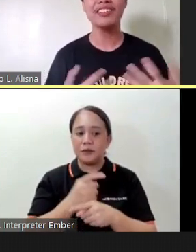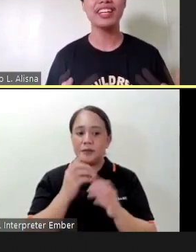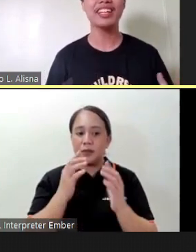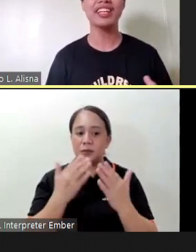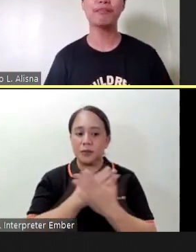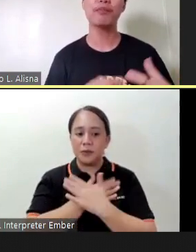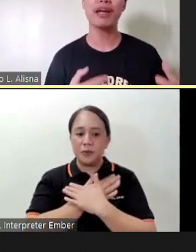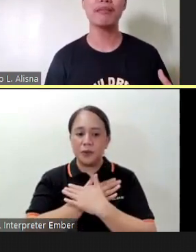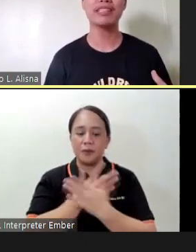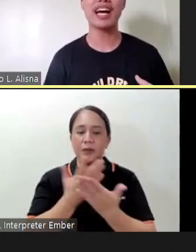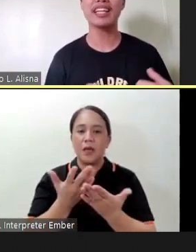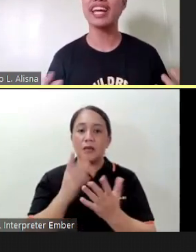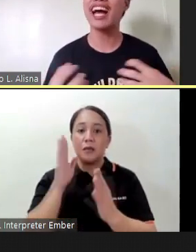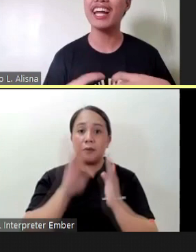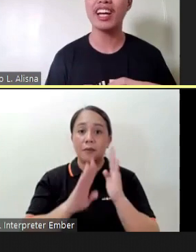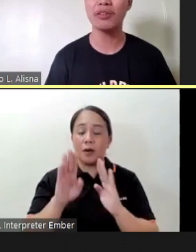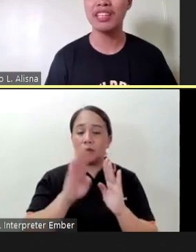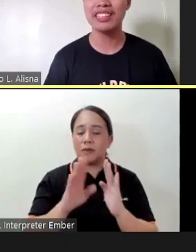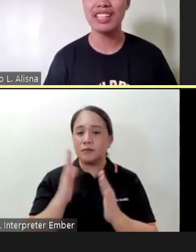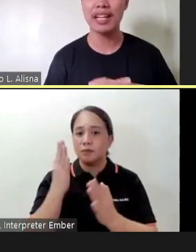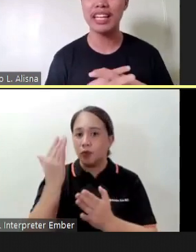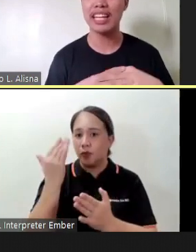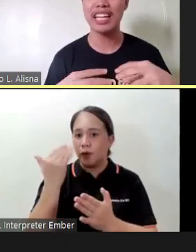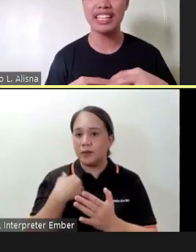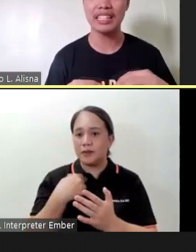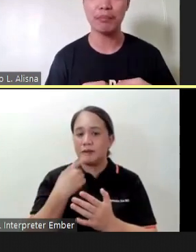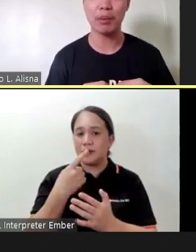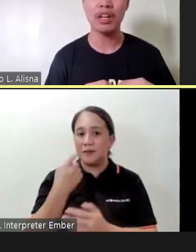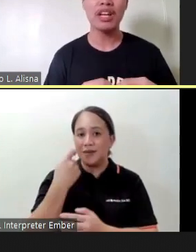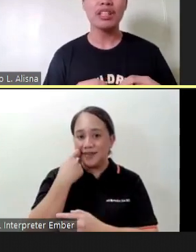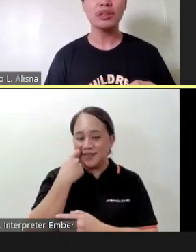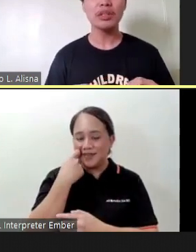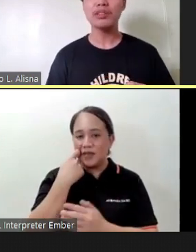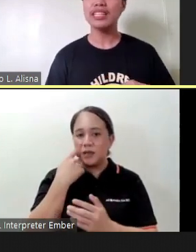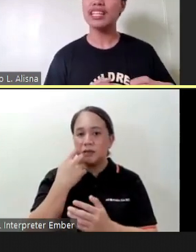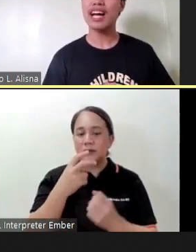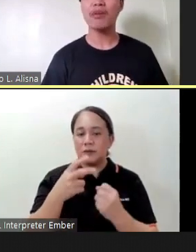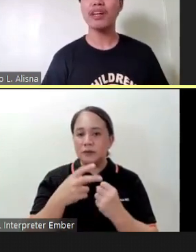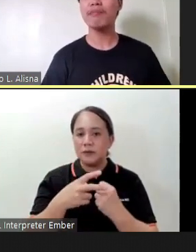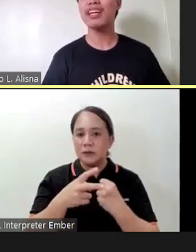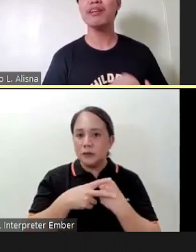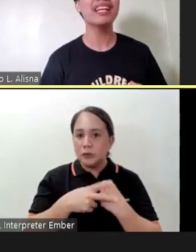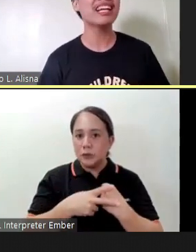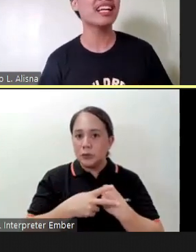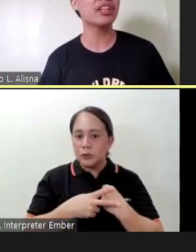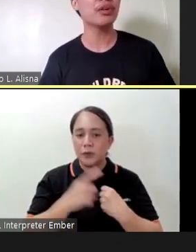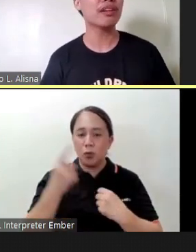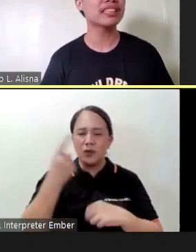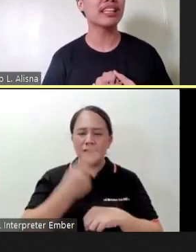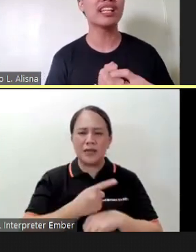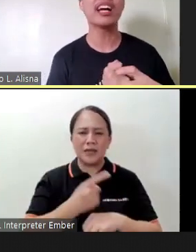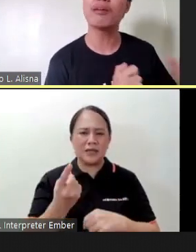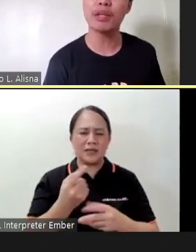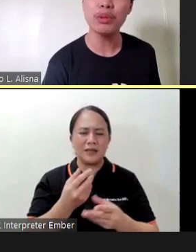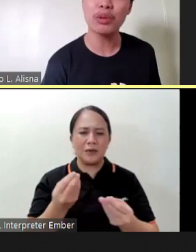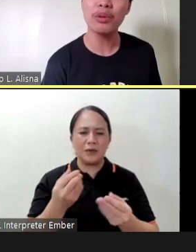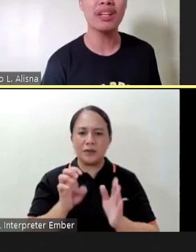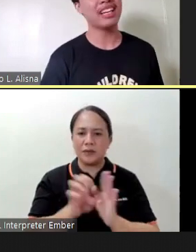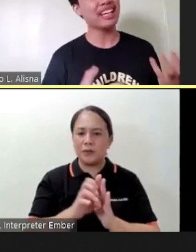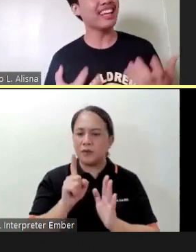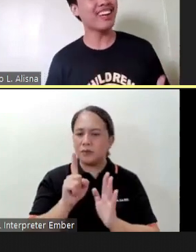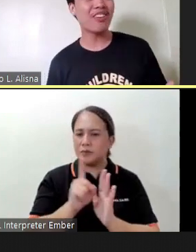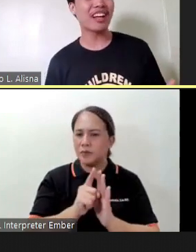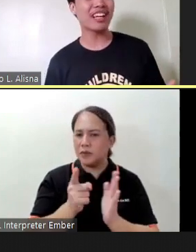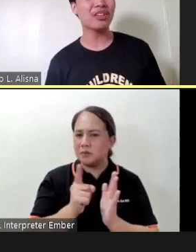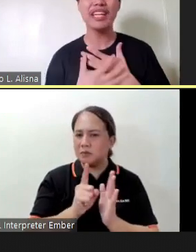kasi yung nagiging problema sa atin kaya tulad na nasabi kanina naihipon so siguro sa isang araw kahit bigyan man lang natin yung oras natin ng ilang minuto